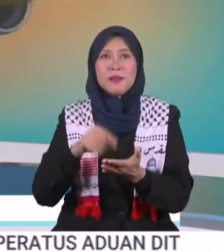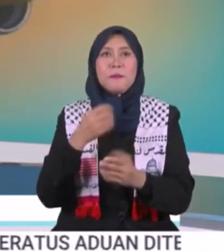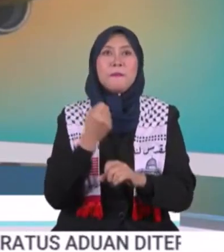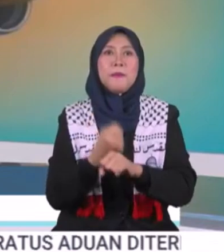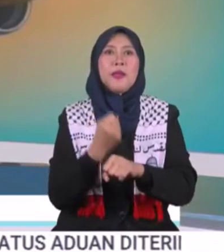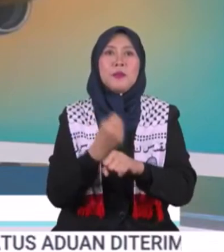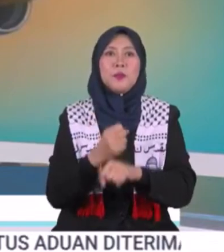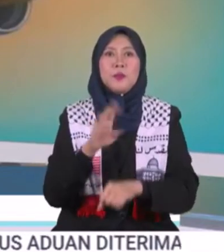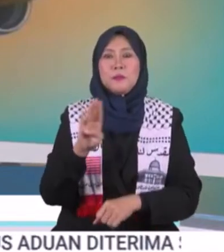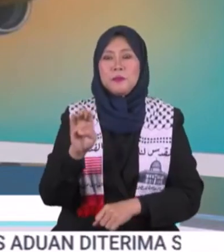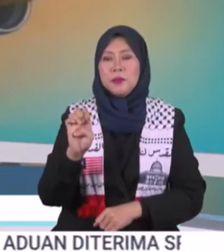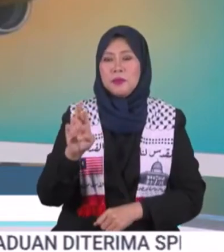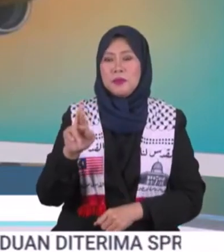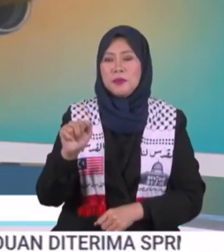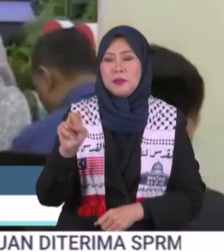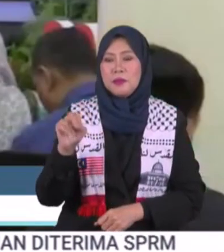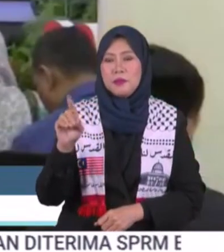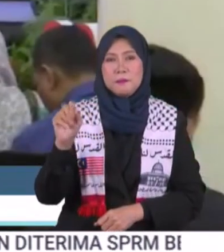Batu Berendam.